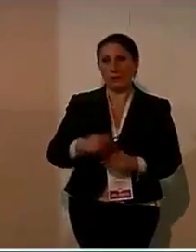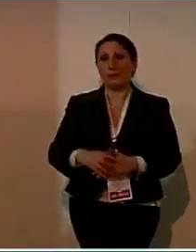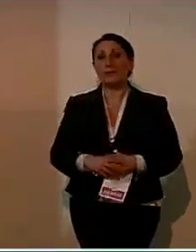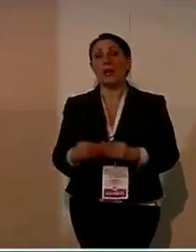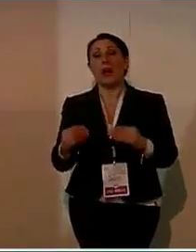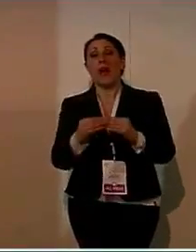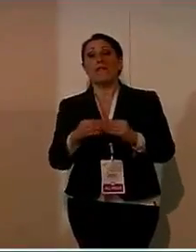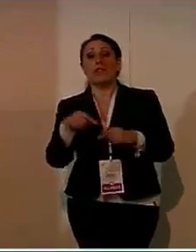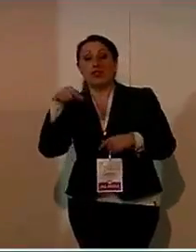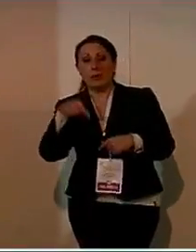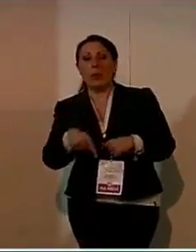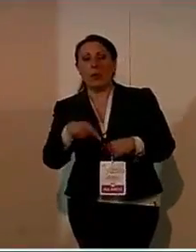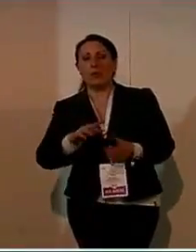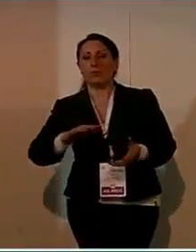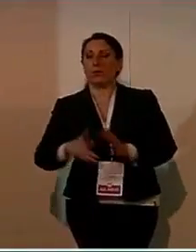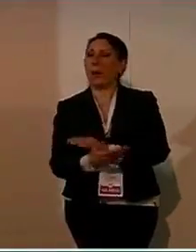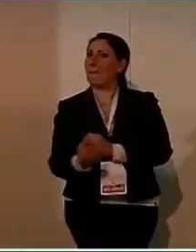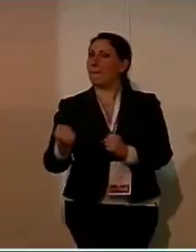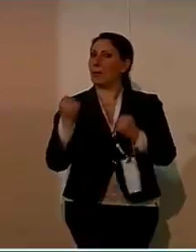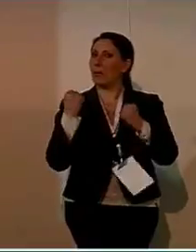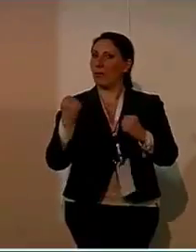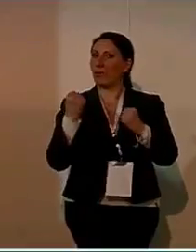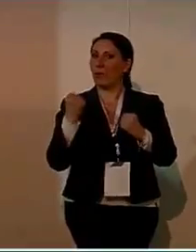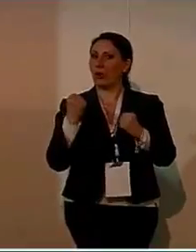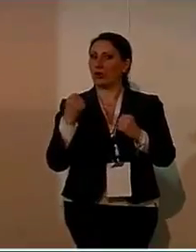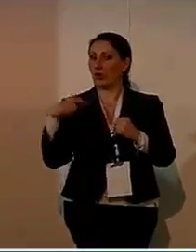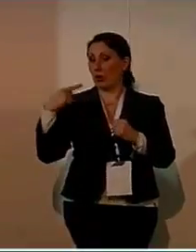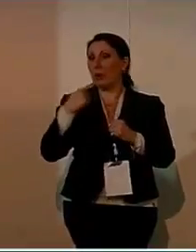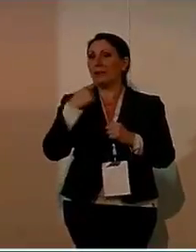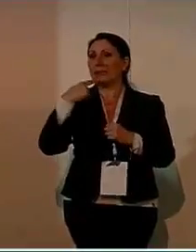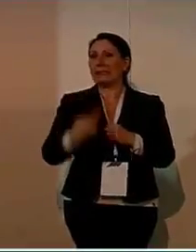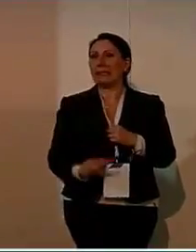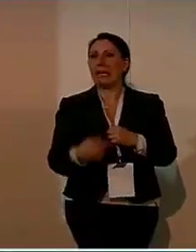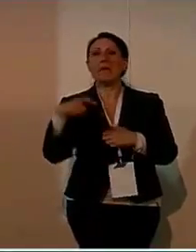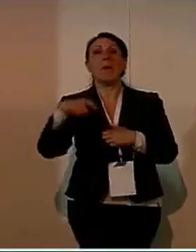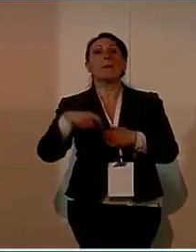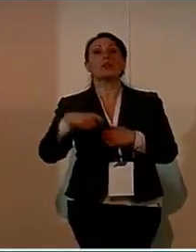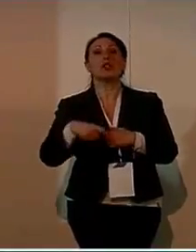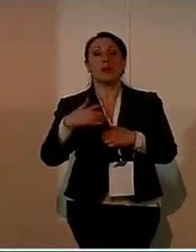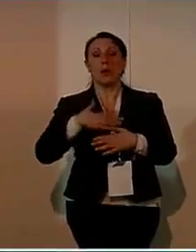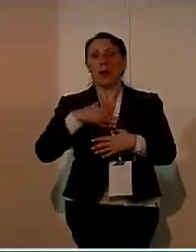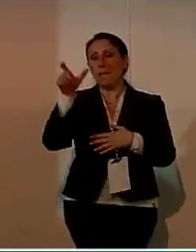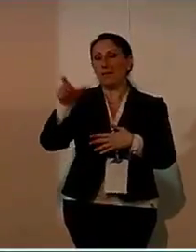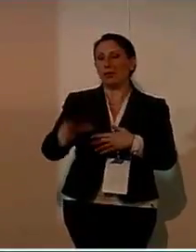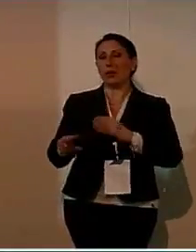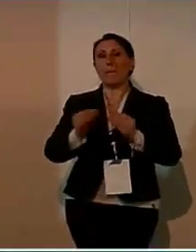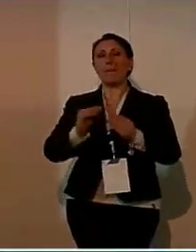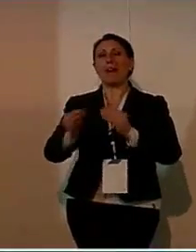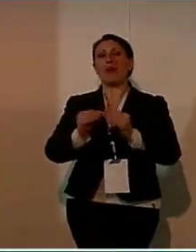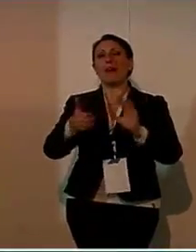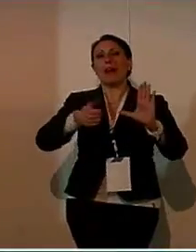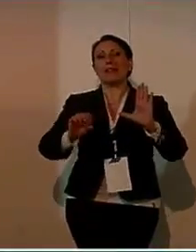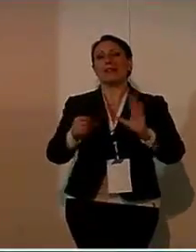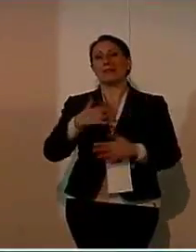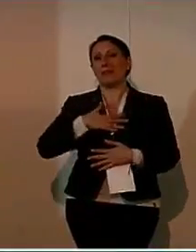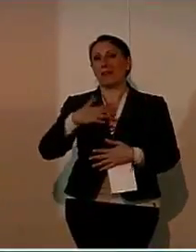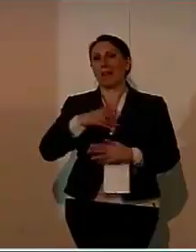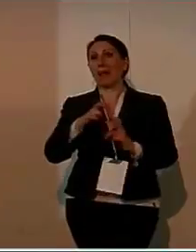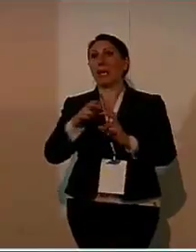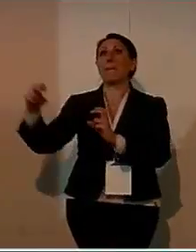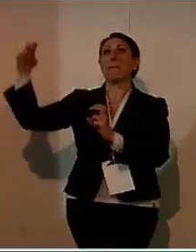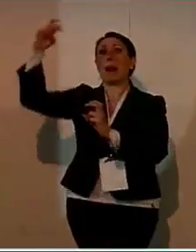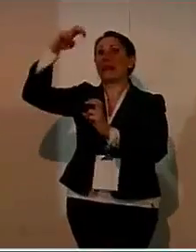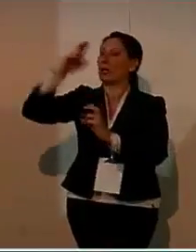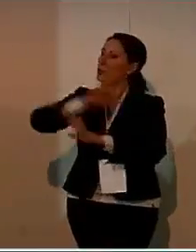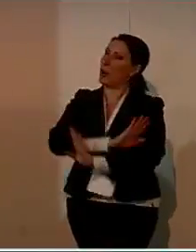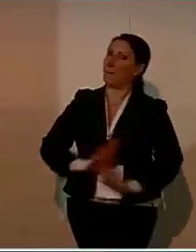e saremo più forti quando diremo perché un manovale di sessant'anni sull'impalcatura non deve più salire devi spiegare la